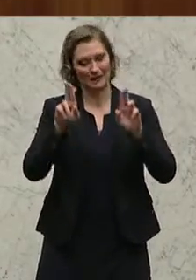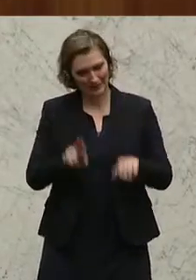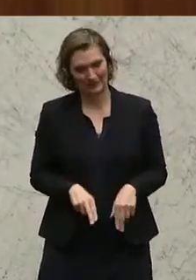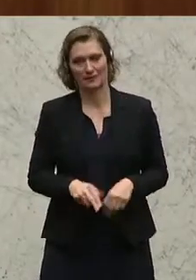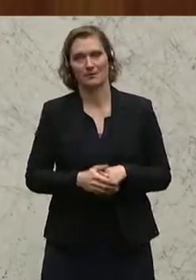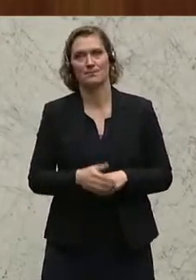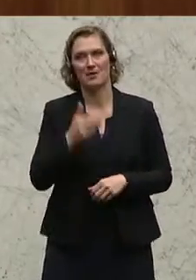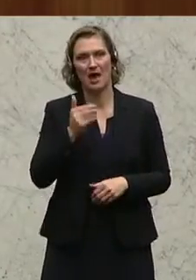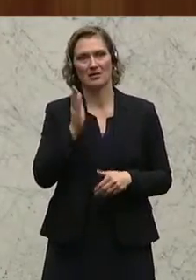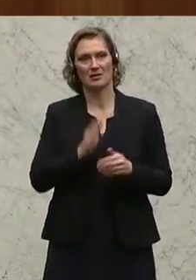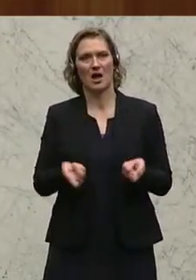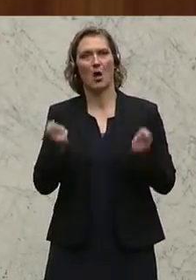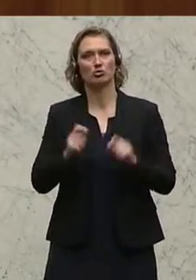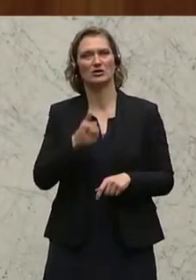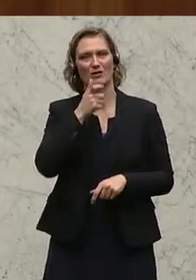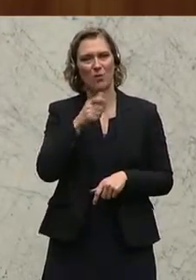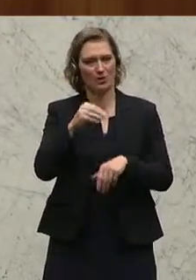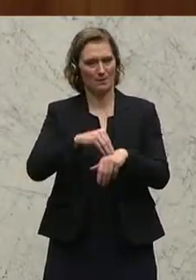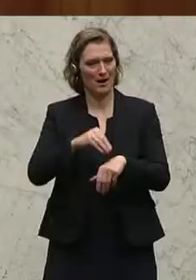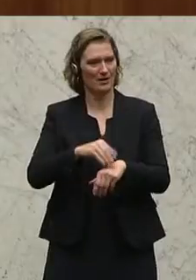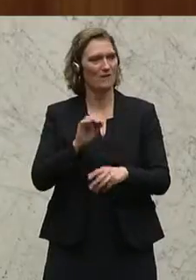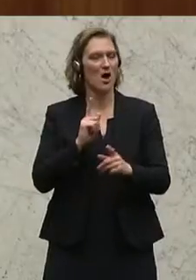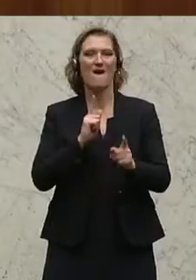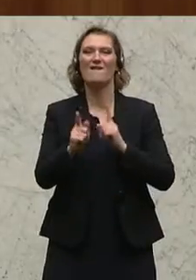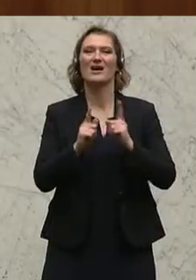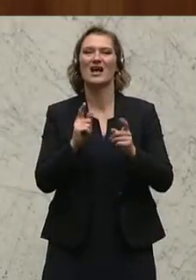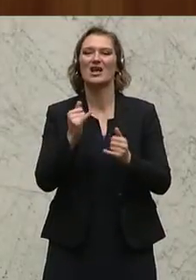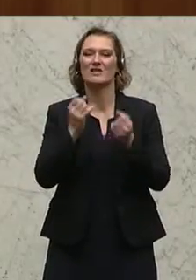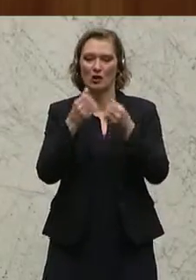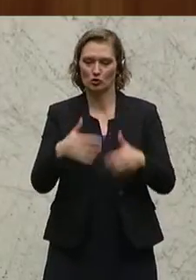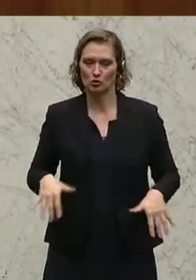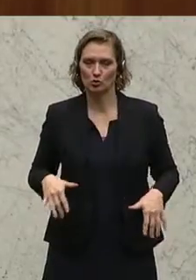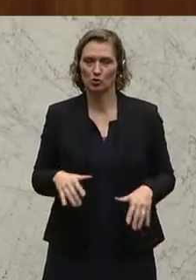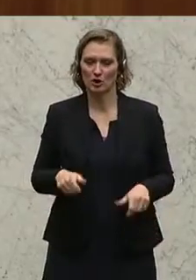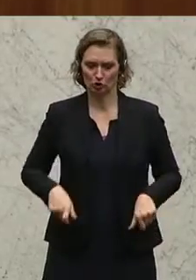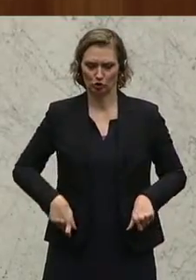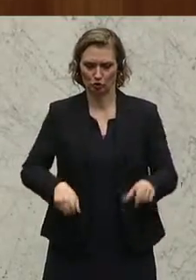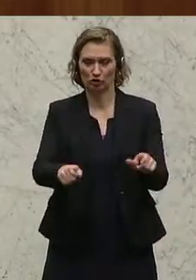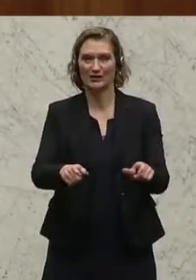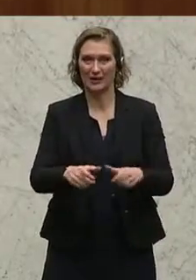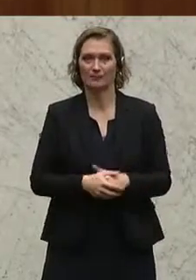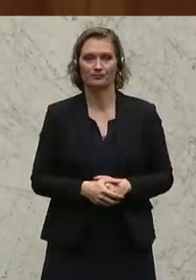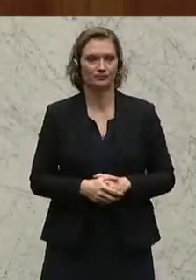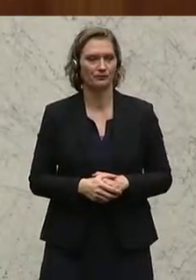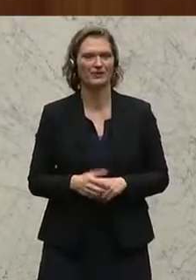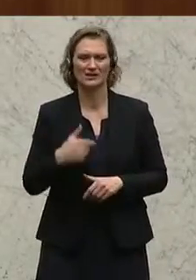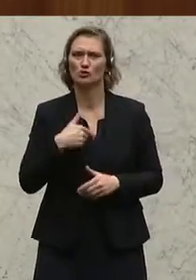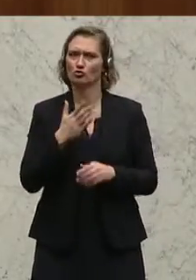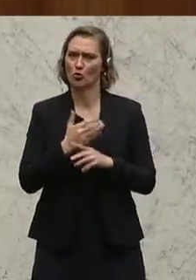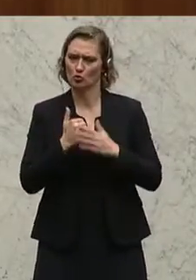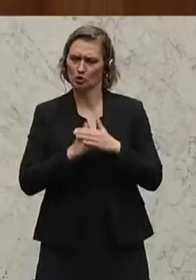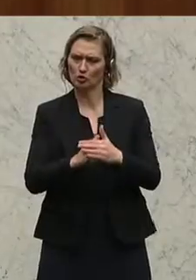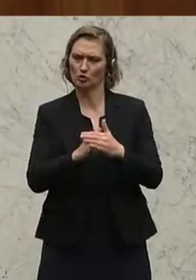dran. Ein abschließendes Wort noch zum Bereich der Verkehrsinfrastruktur im Bereich der Schiene. Herr Minister, ich unterstütze